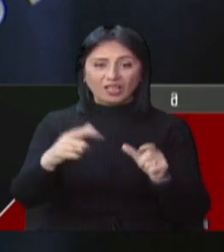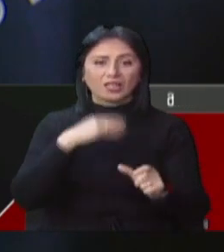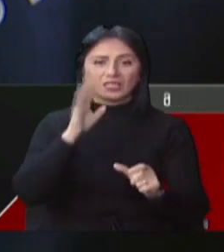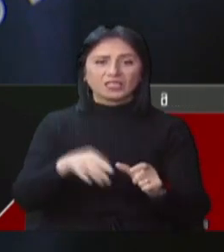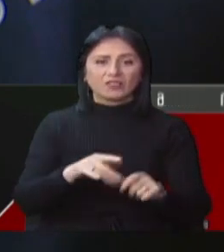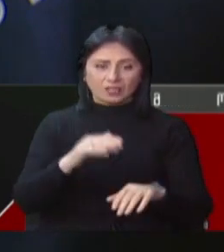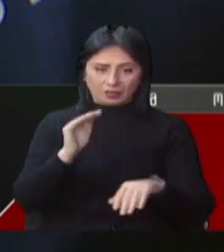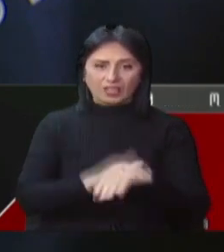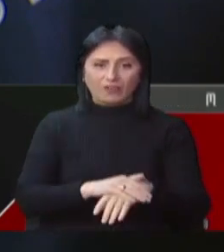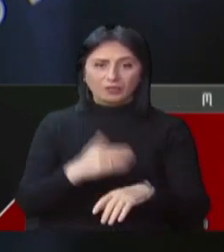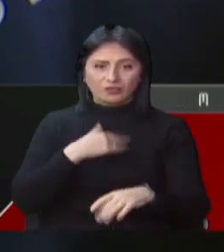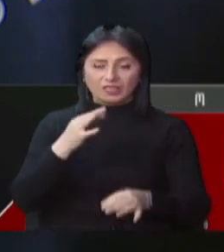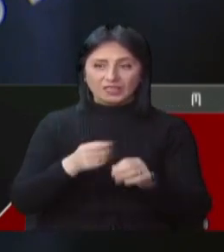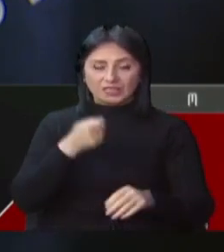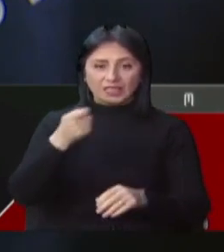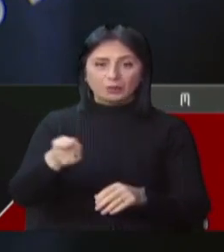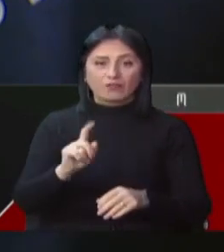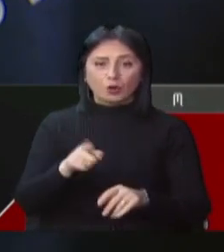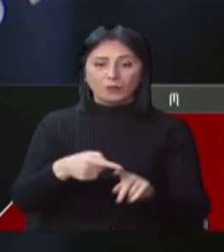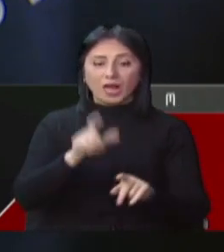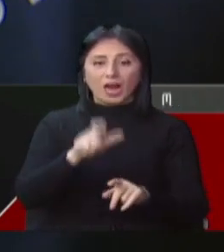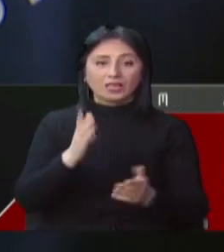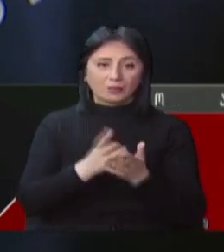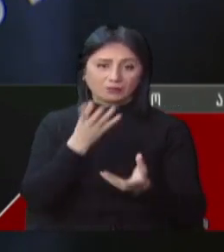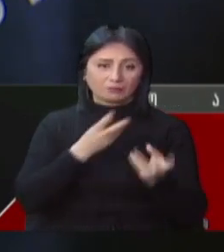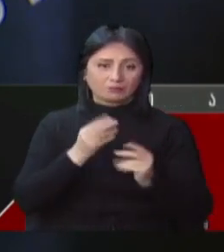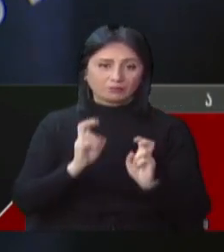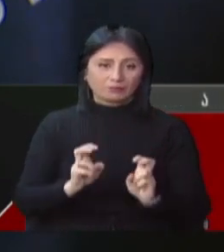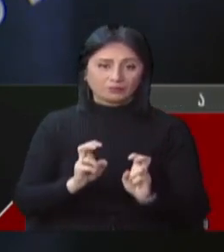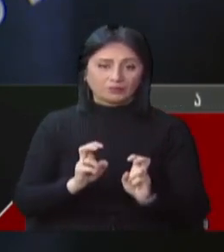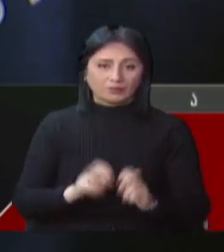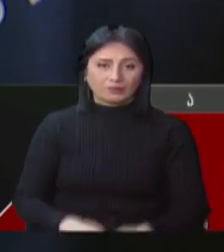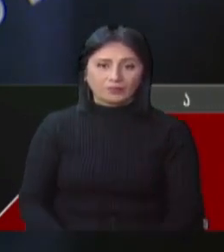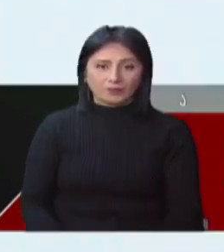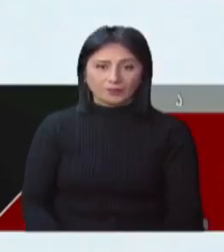საკმარისია რომ გამტკიცოთ ჩვენ სასამართლო დარბაზში რომ ეს ადამიანები არიან სასესხო ურთიერთობაში